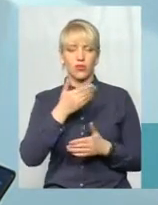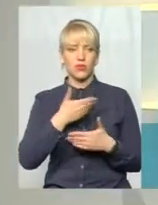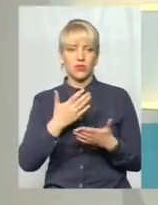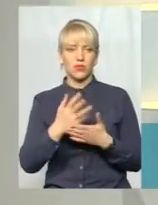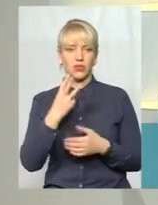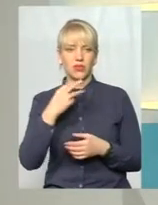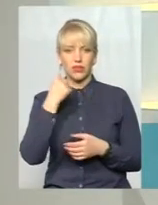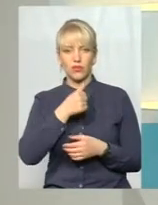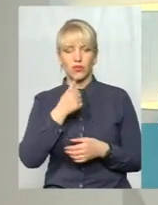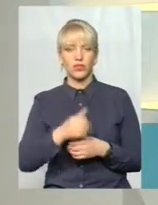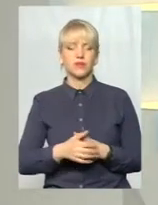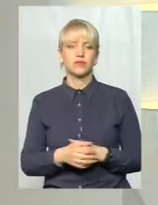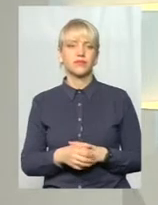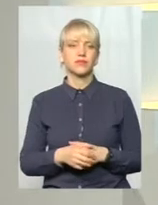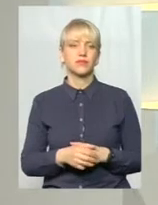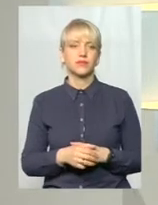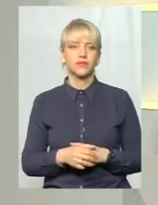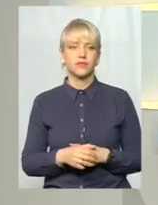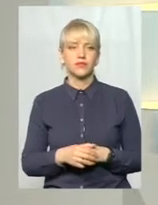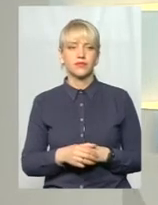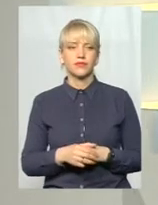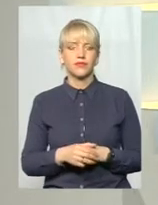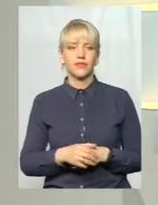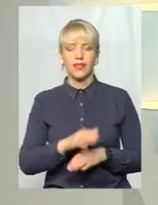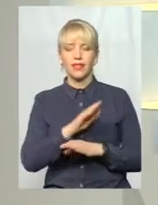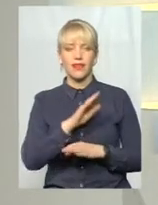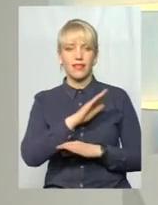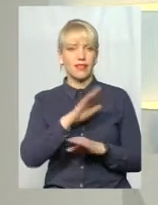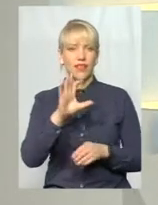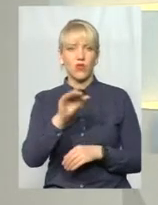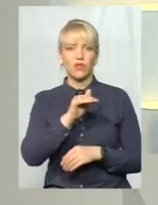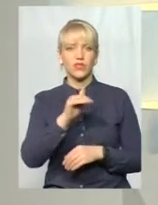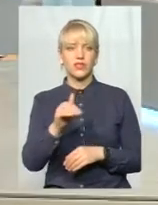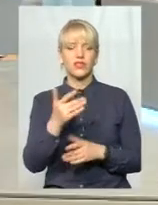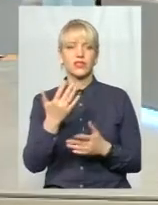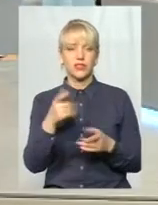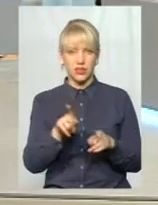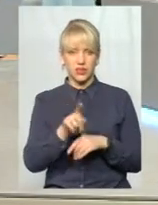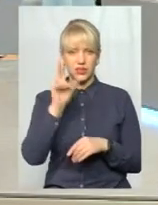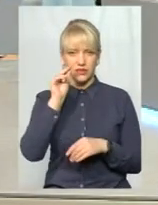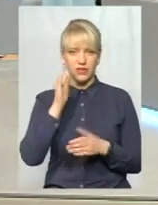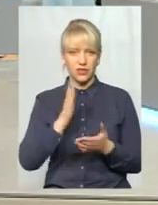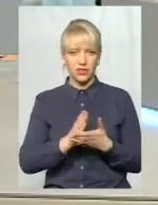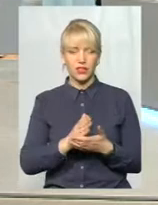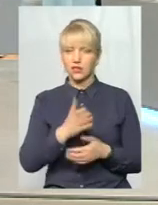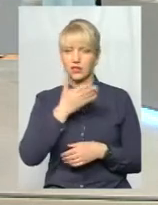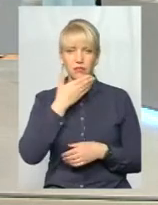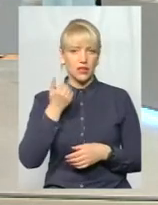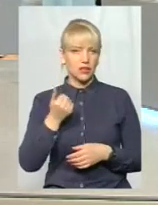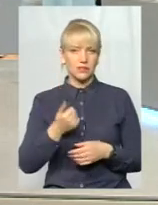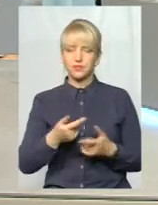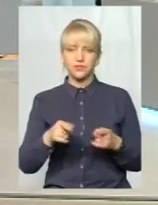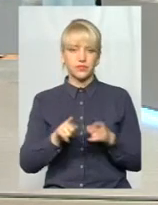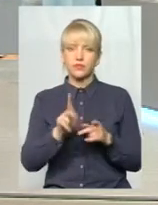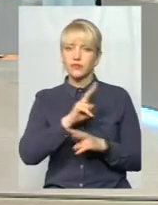вже їхнього зникнення. Тобто, але неофіційна все-таки цифра є? Немає, і ніхто її не дасть.